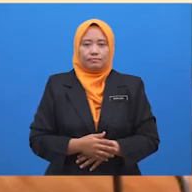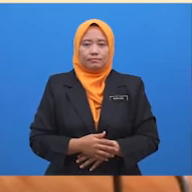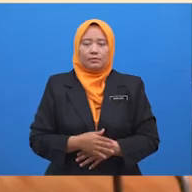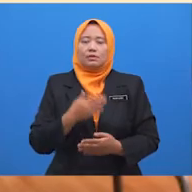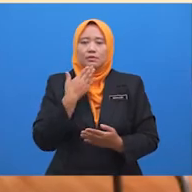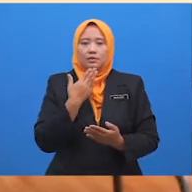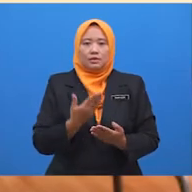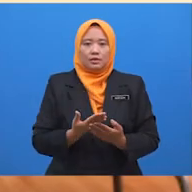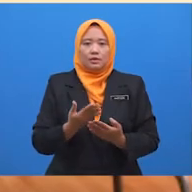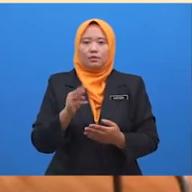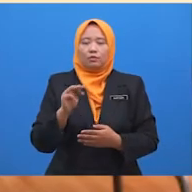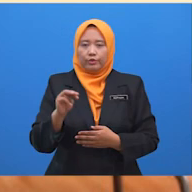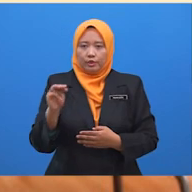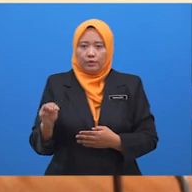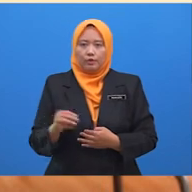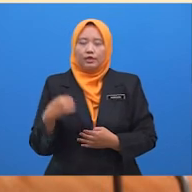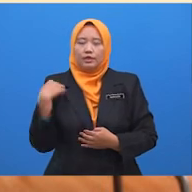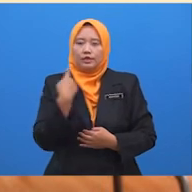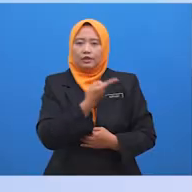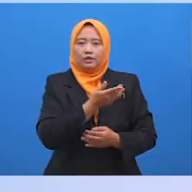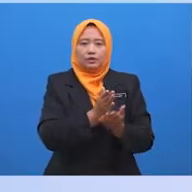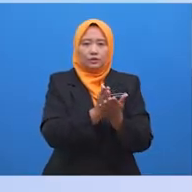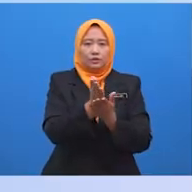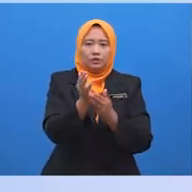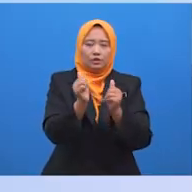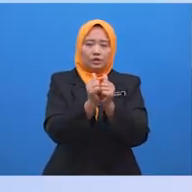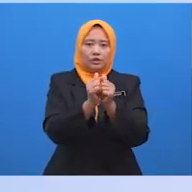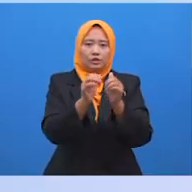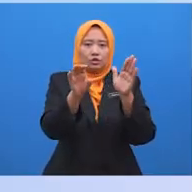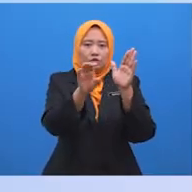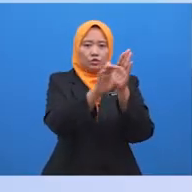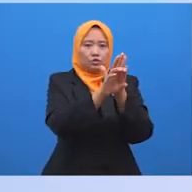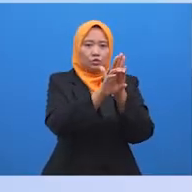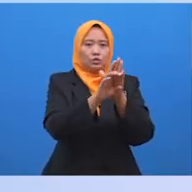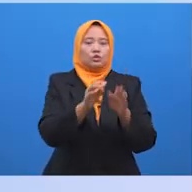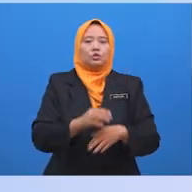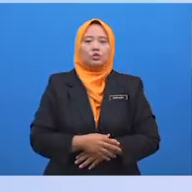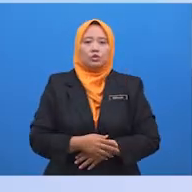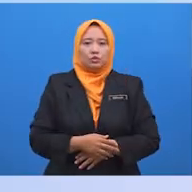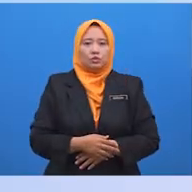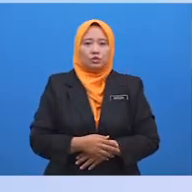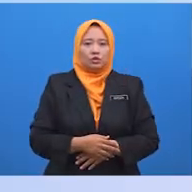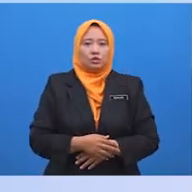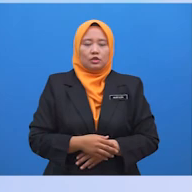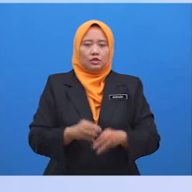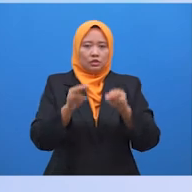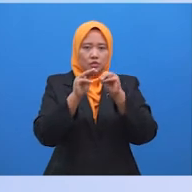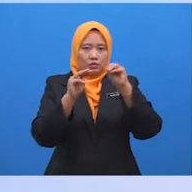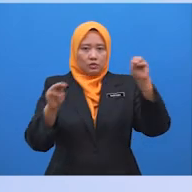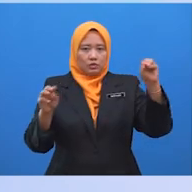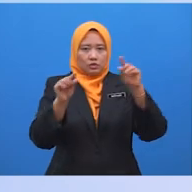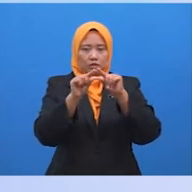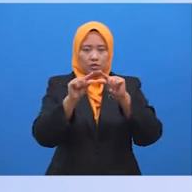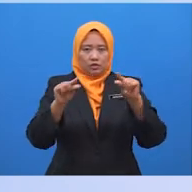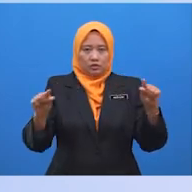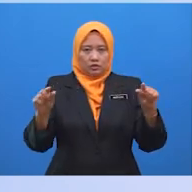Baiklah, murid-murid. Kita teruskan dengan contoh soalan yang melibatkan kecerunan garis